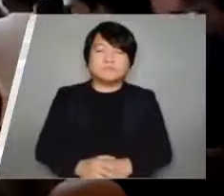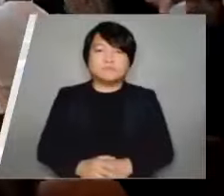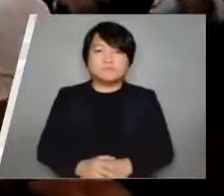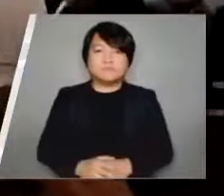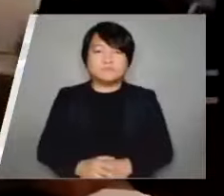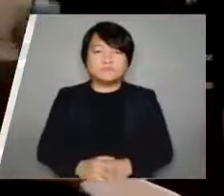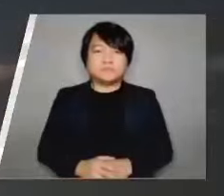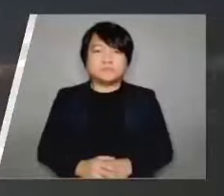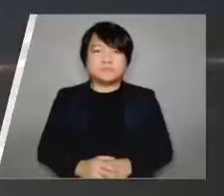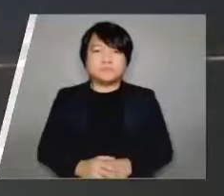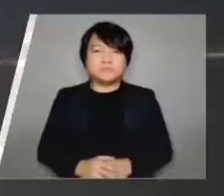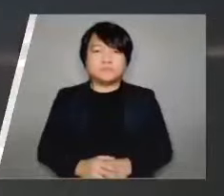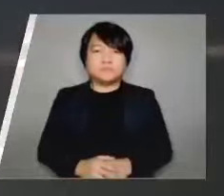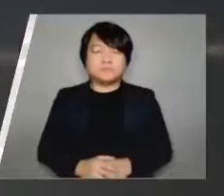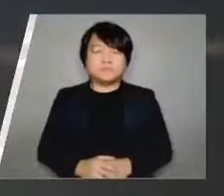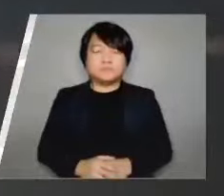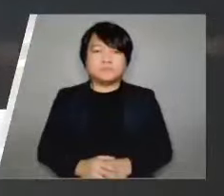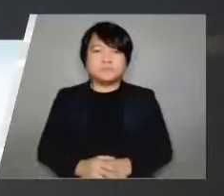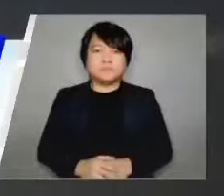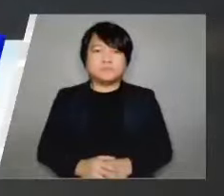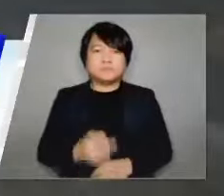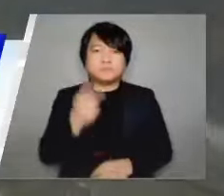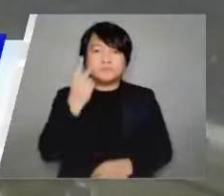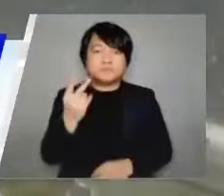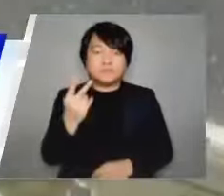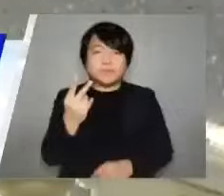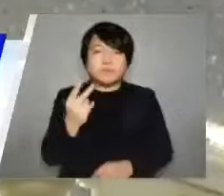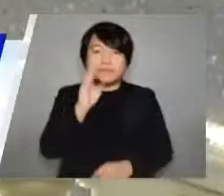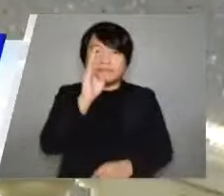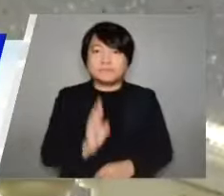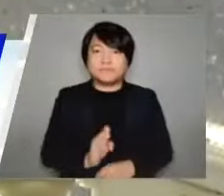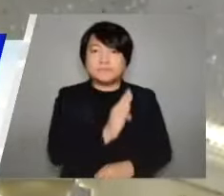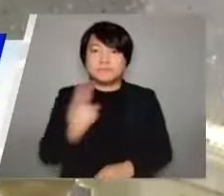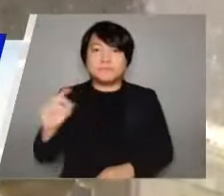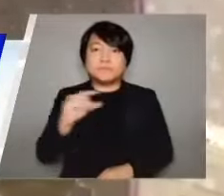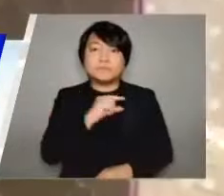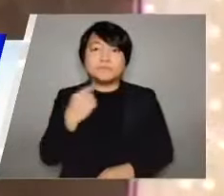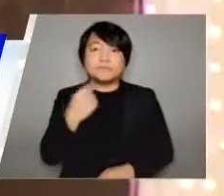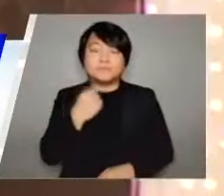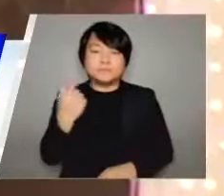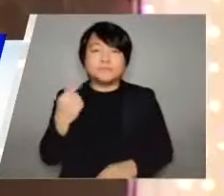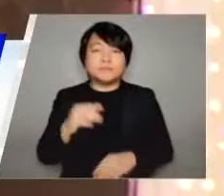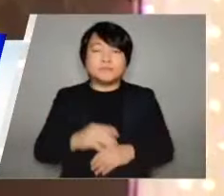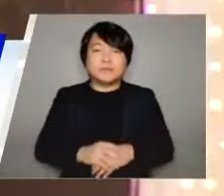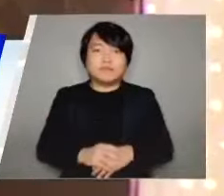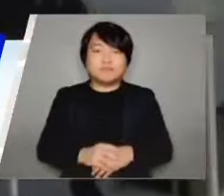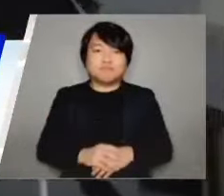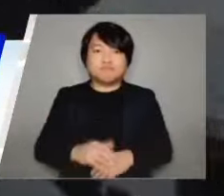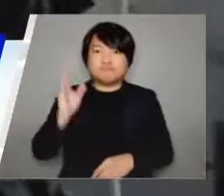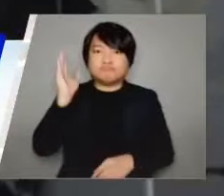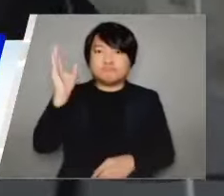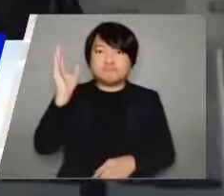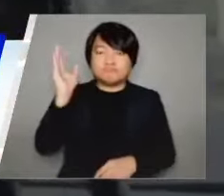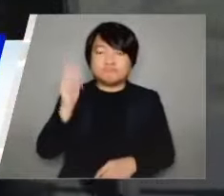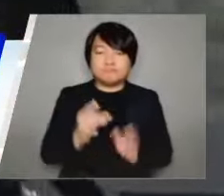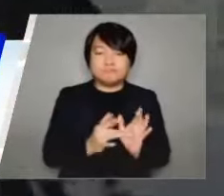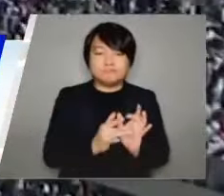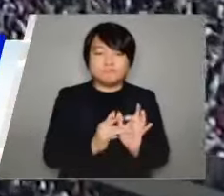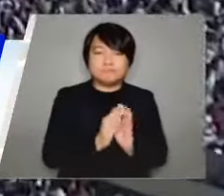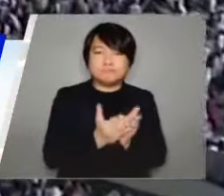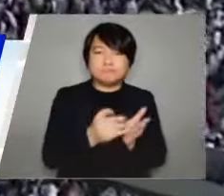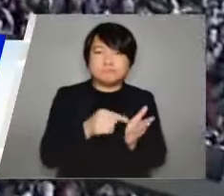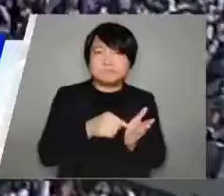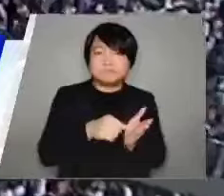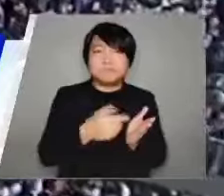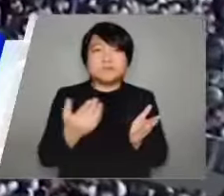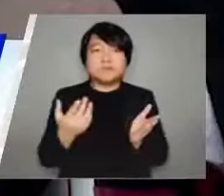Sa homily sa misa, ibinabahagi ng pari ang salita ng Diyos na naaayon sa nakasulat sa Biblia. Pero ang sermon ng pari,